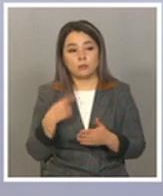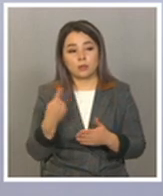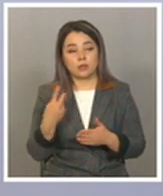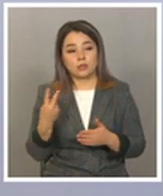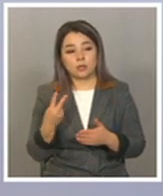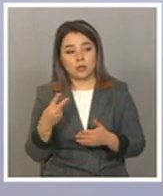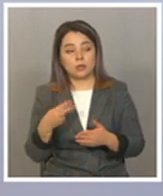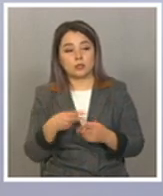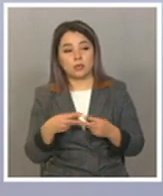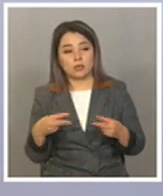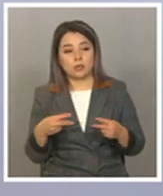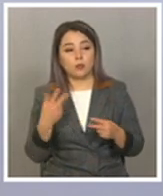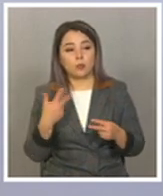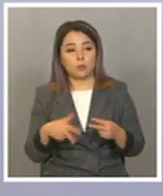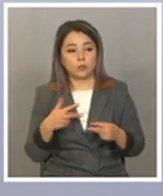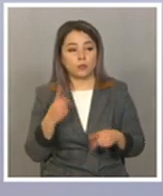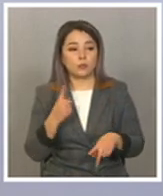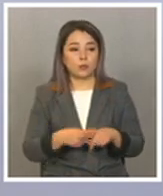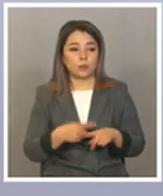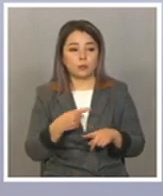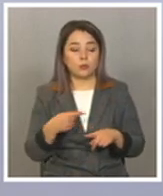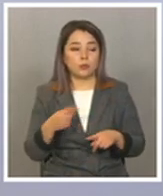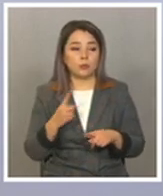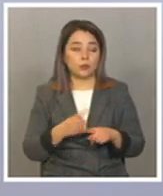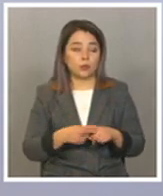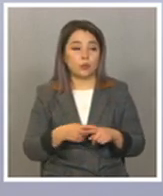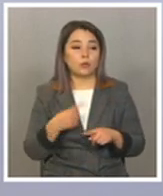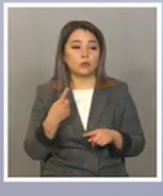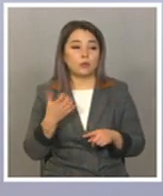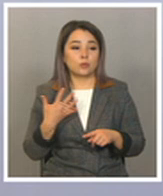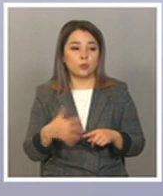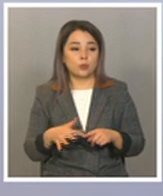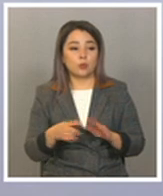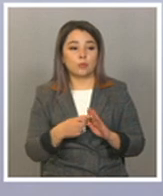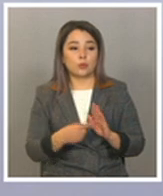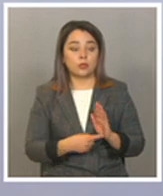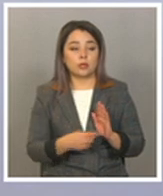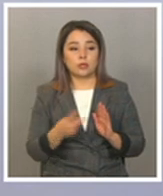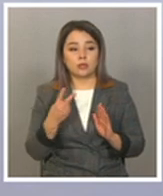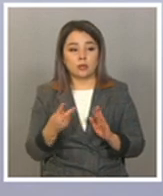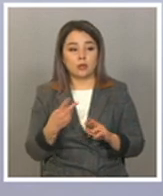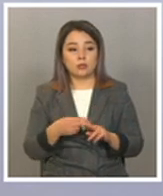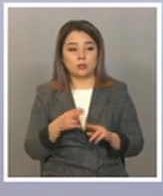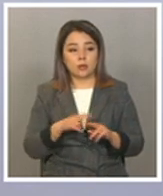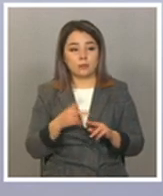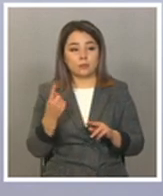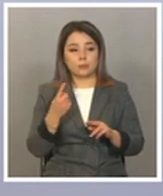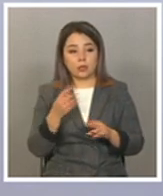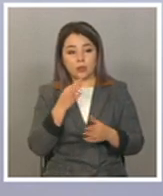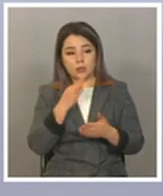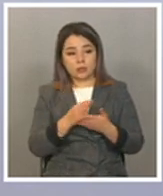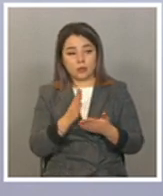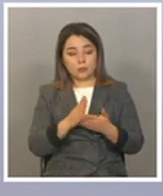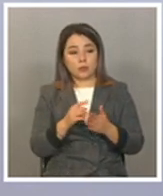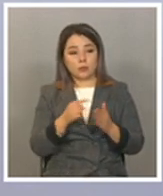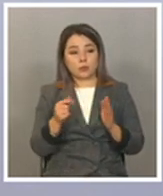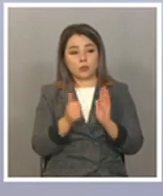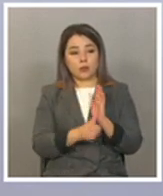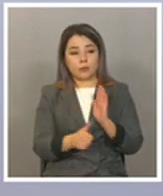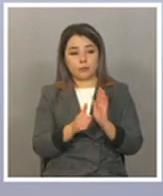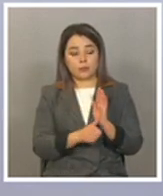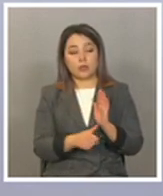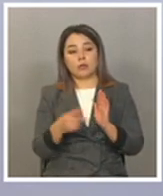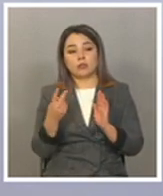екінші тең 30 плюс минус 150 бөлінген 2. Бірінші түбір минус 60 шықты, екінші